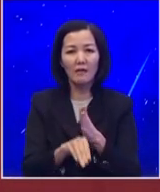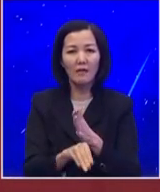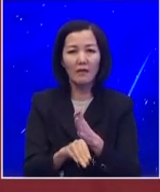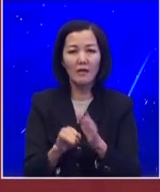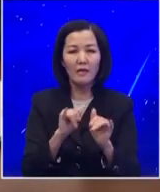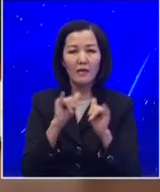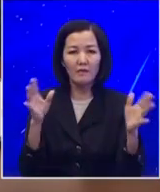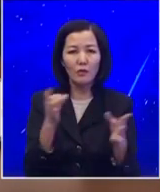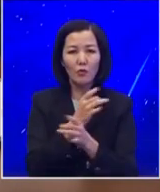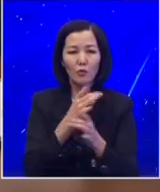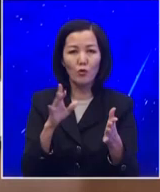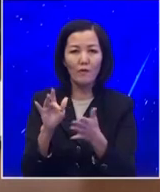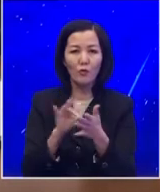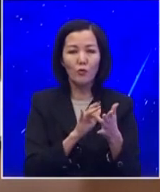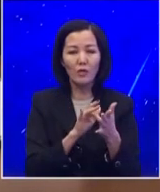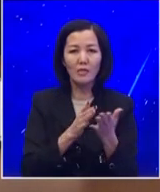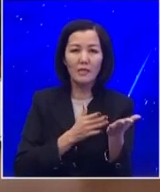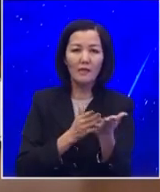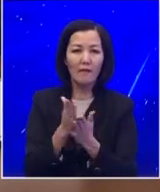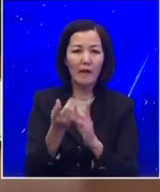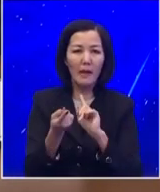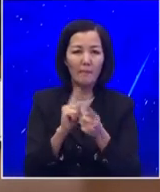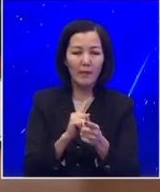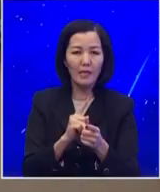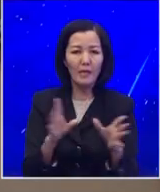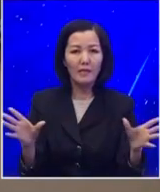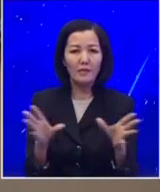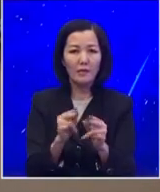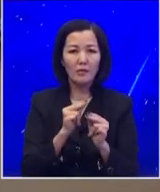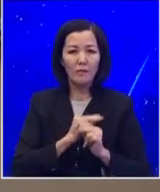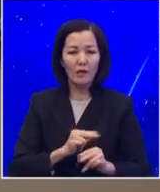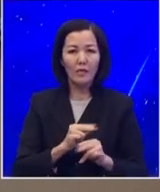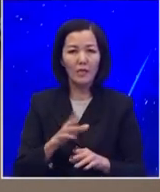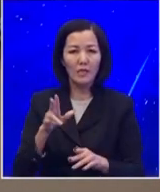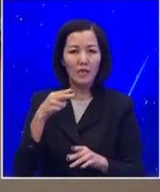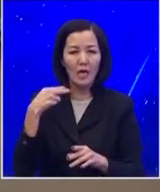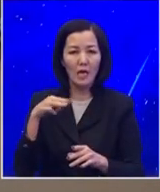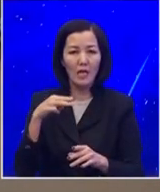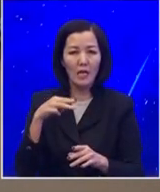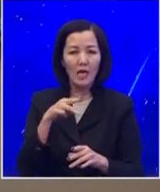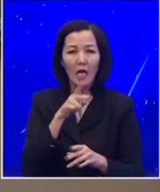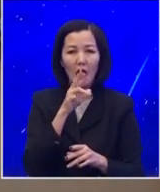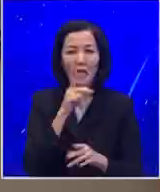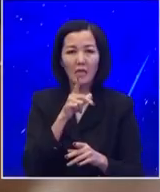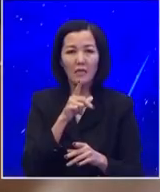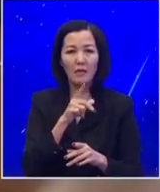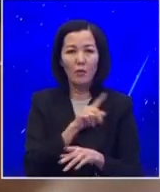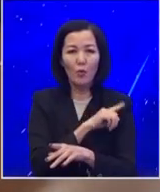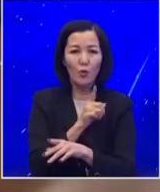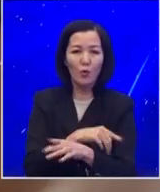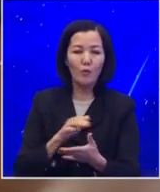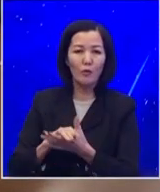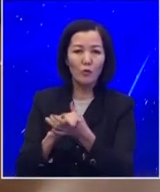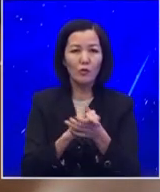части развития культурного и туристического обмена. Сотрудничество с корейскими партнерами поможет укрепить